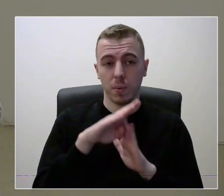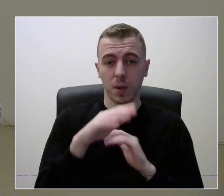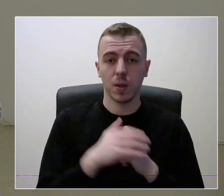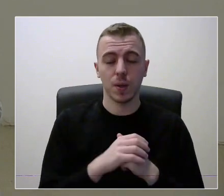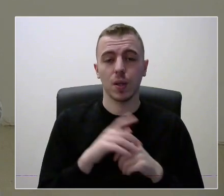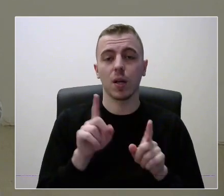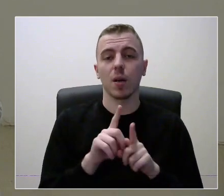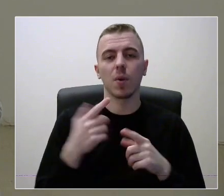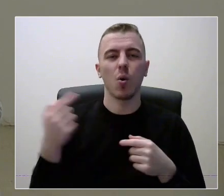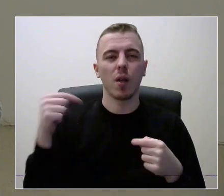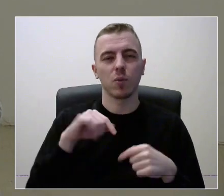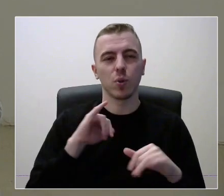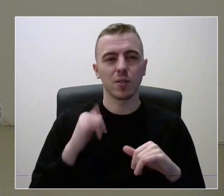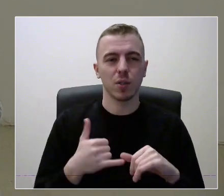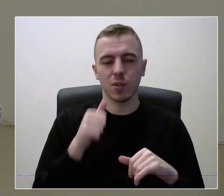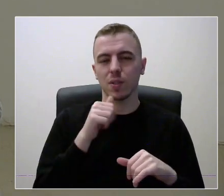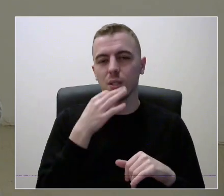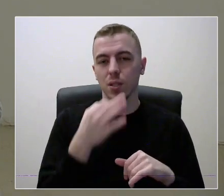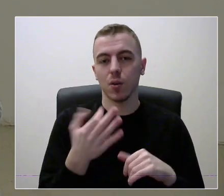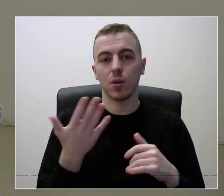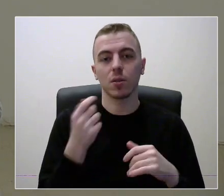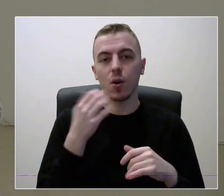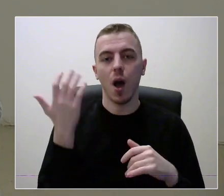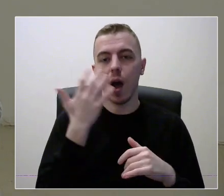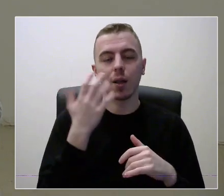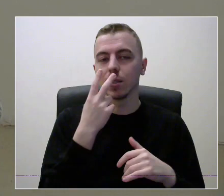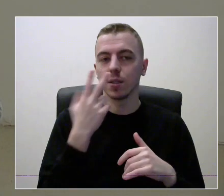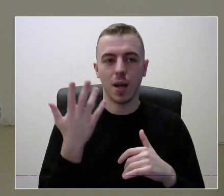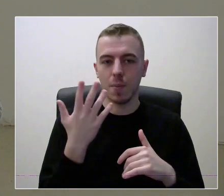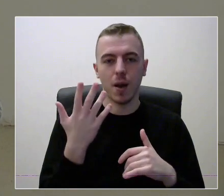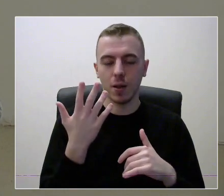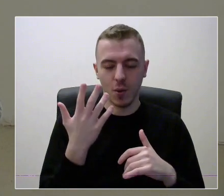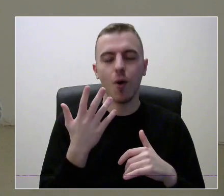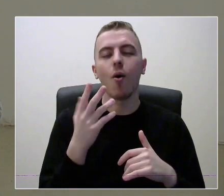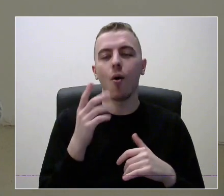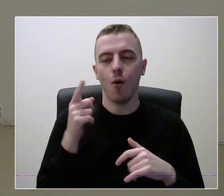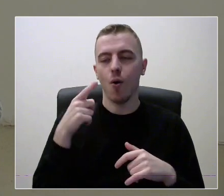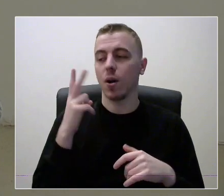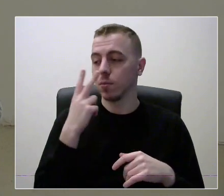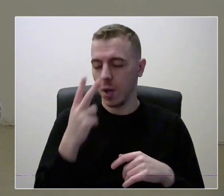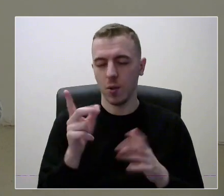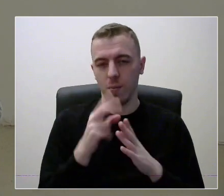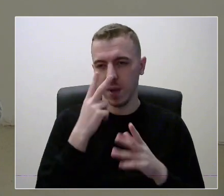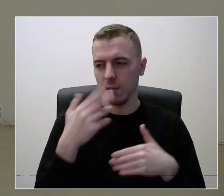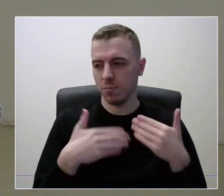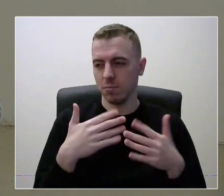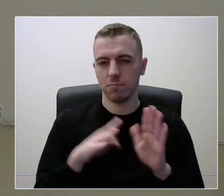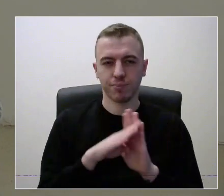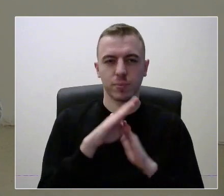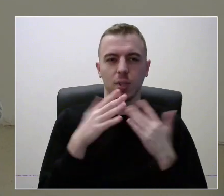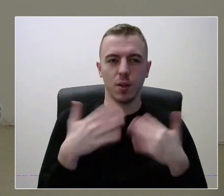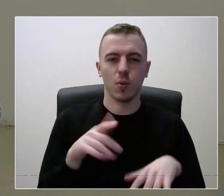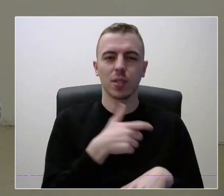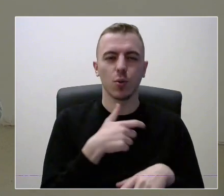atvažiavę svečiai į Šilutės miestą, tik tai aklas negali matyti, kas yra padaryta, kas yra nuveikta. Ir visose seniūnijose, tai aš